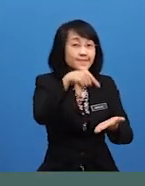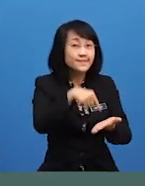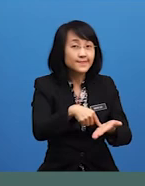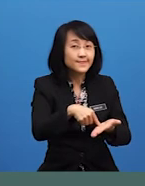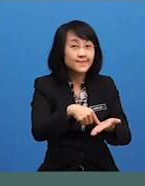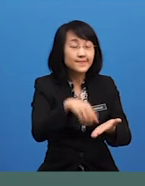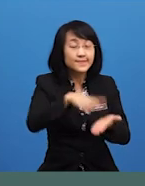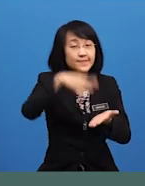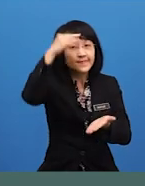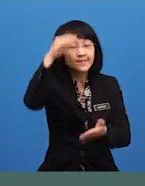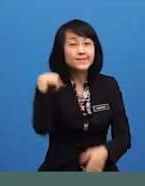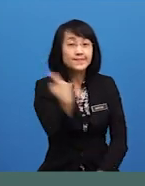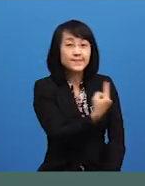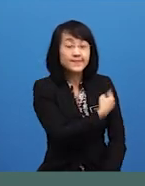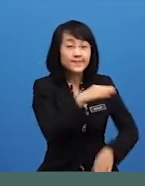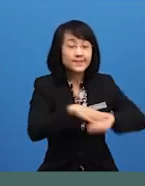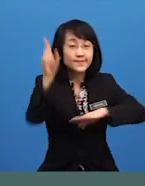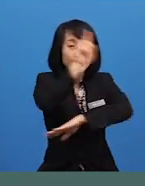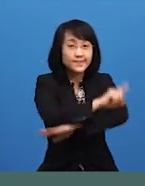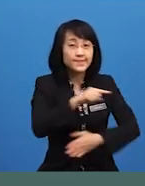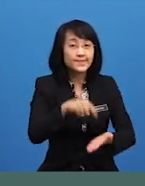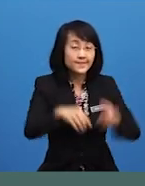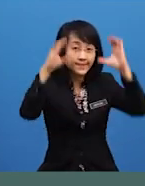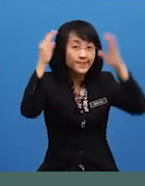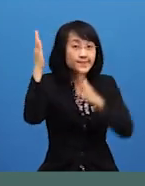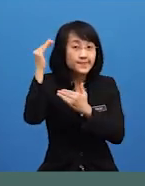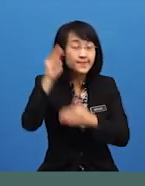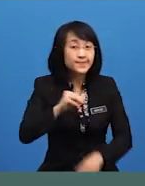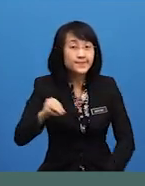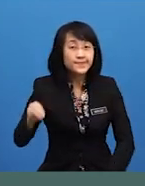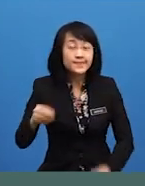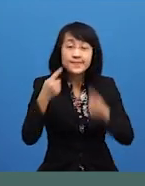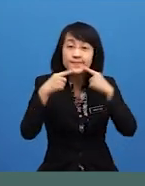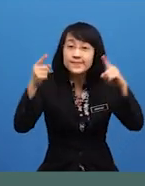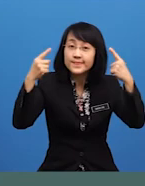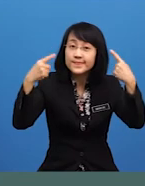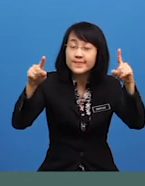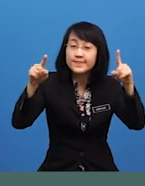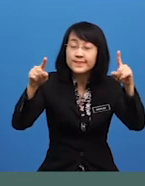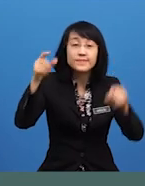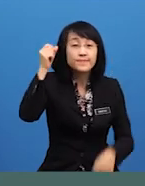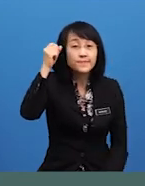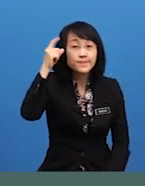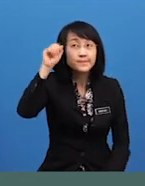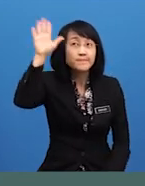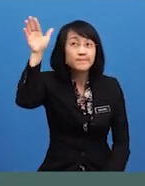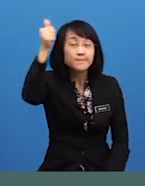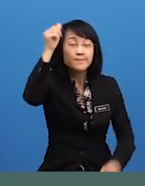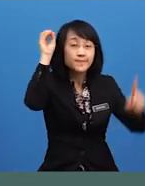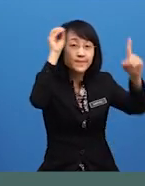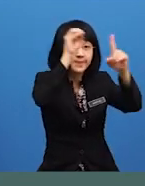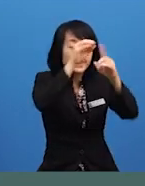dahulu pembelajaran kita pada hari ini. Cikgu harap murid-murid berjaya menguasai objektif pembelajaran